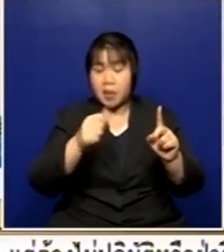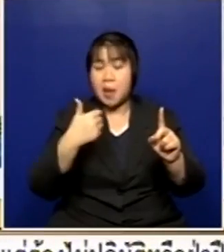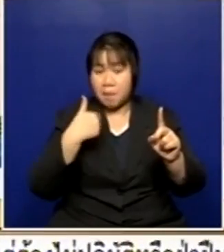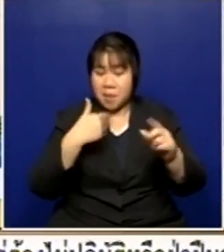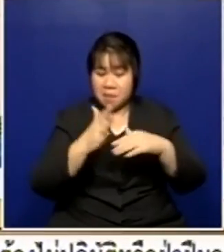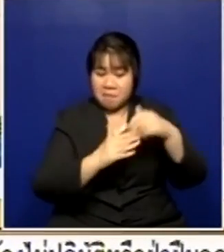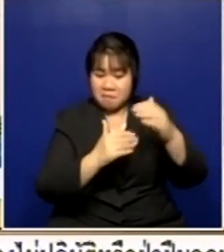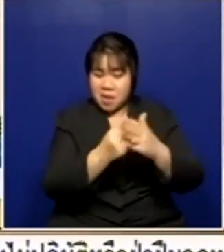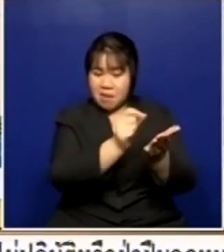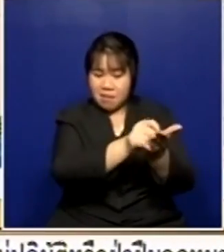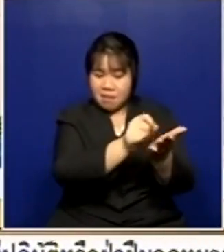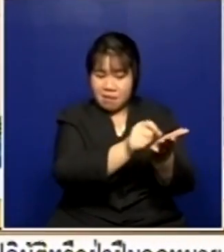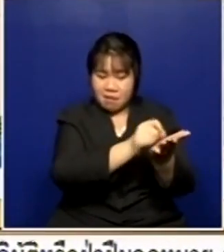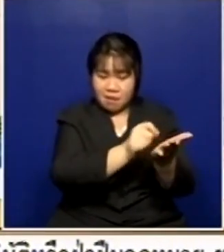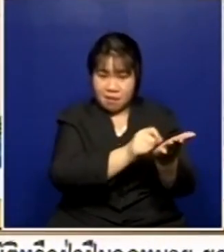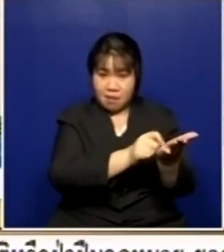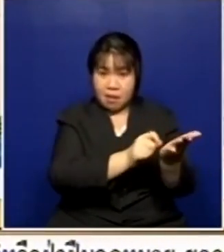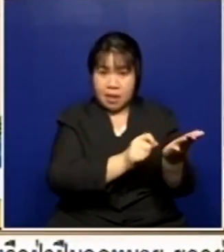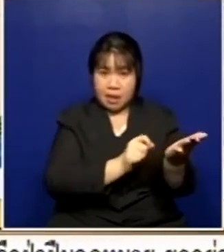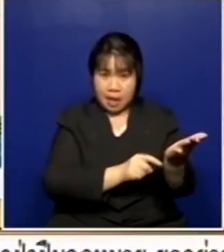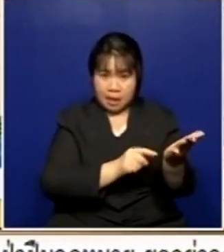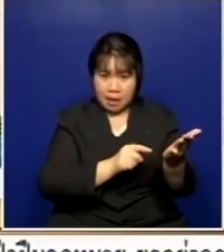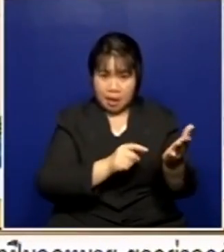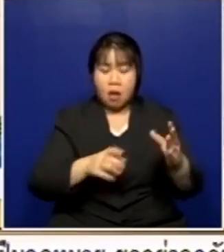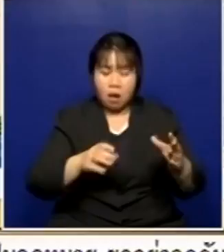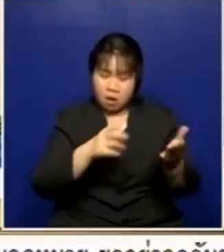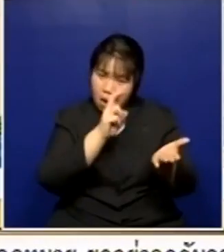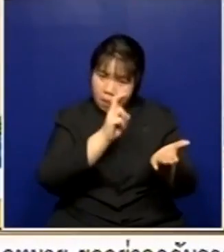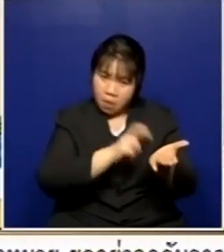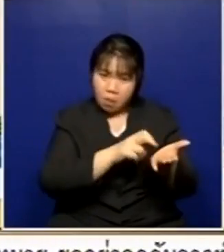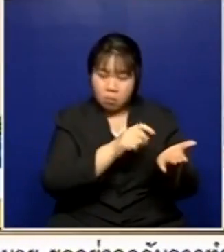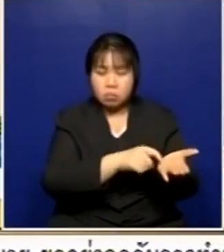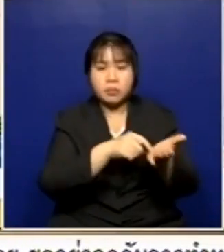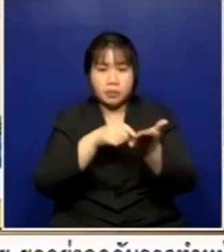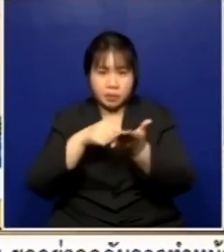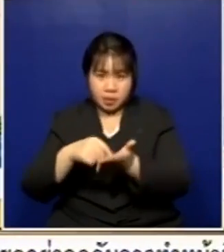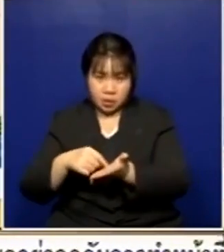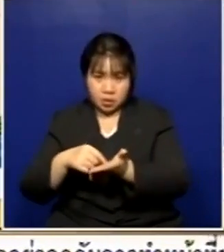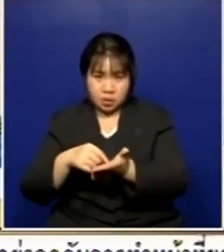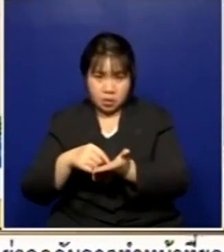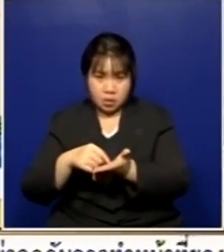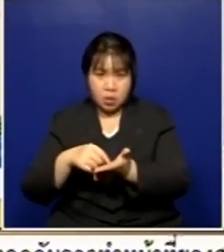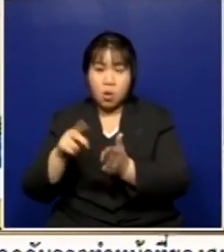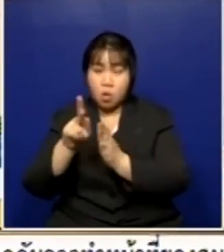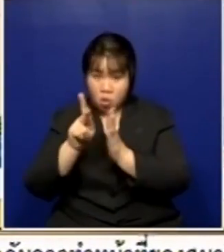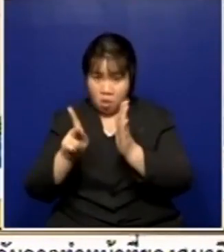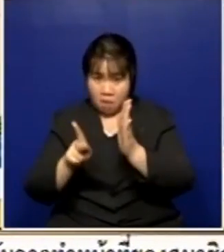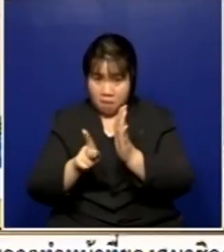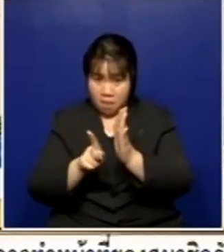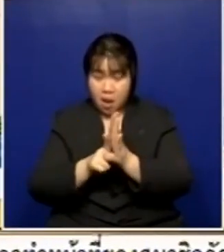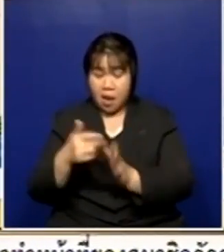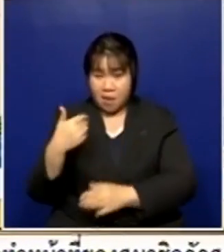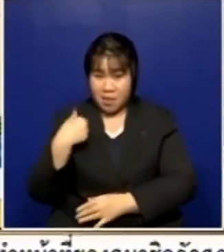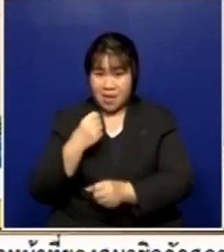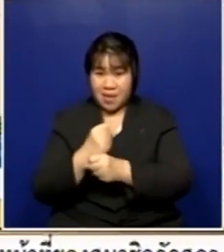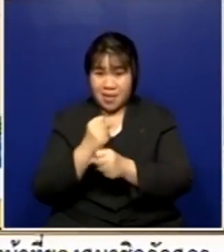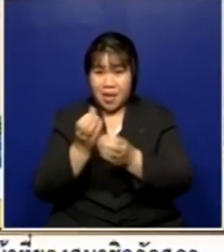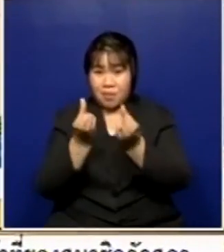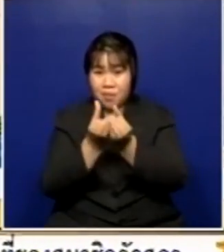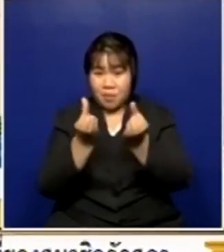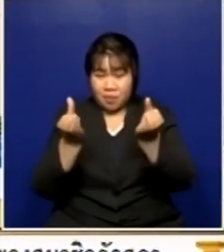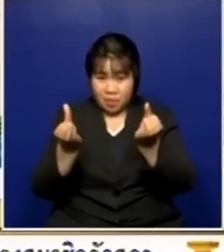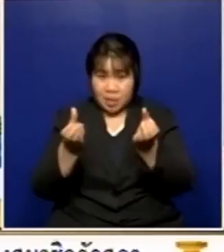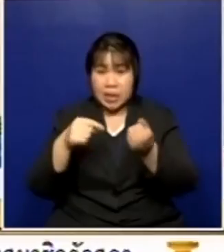ชื่อรับรางเสนอเส้นอารามของดาว